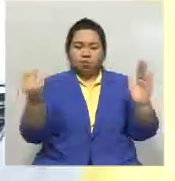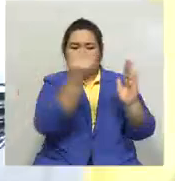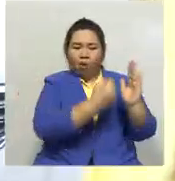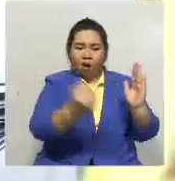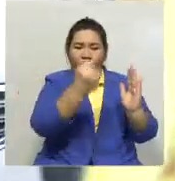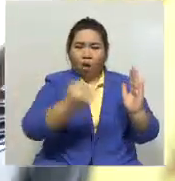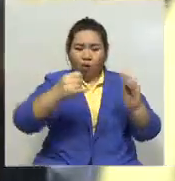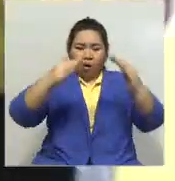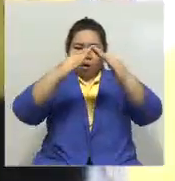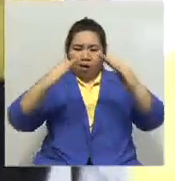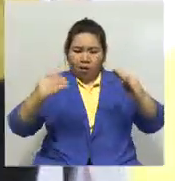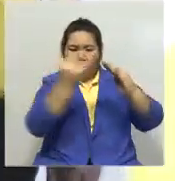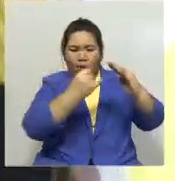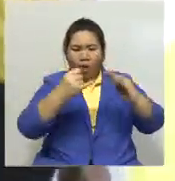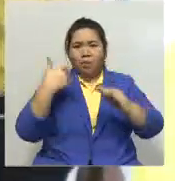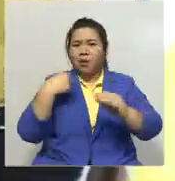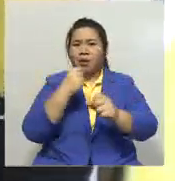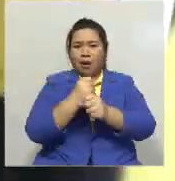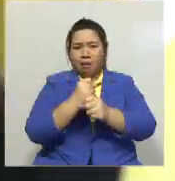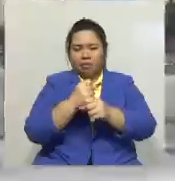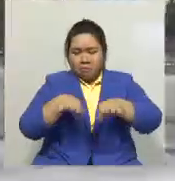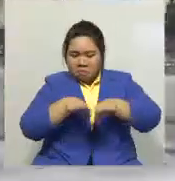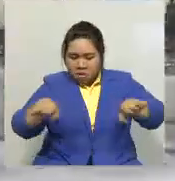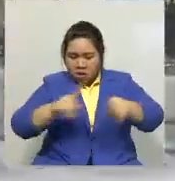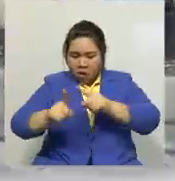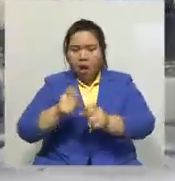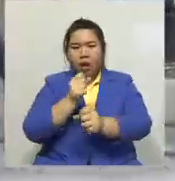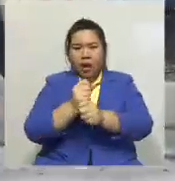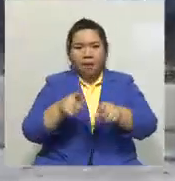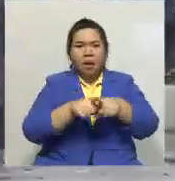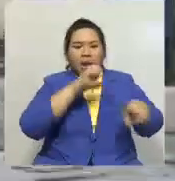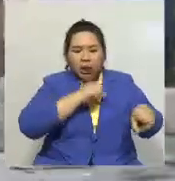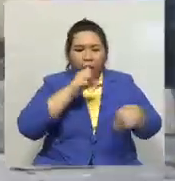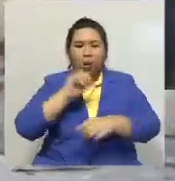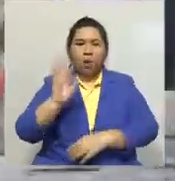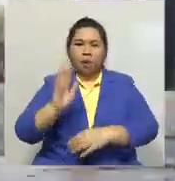าพระอุโบสถและปรับยกพื้นเพื่อรักษาโบราณสถานไม่ให้เสื่อมโทรม